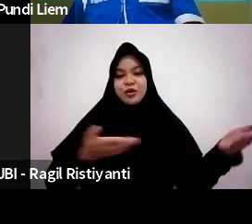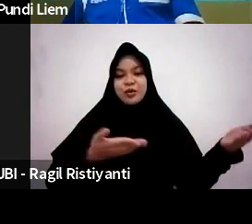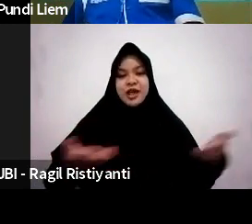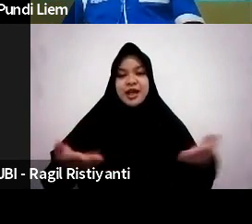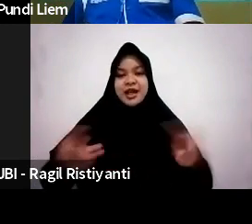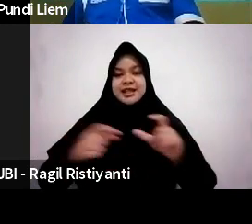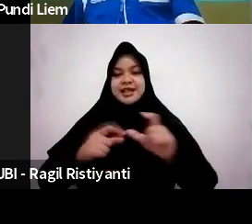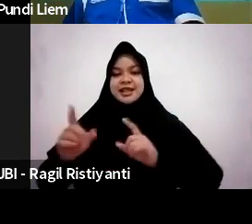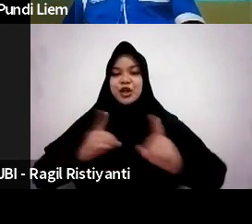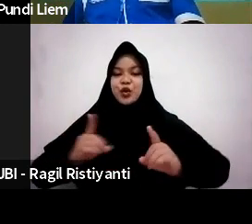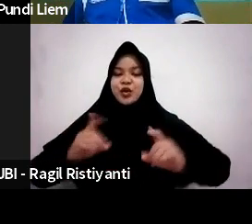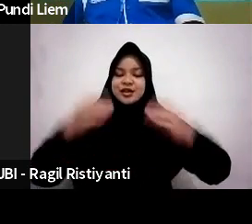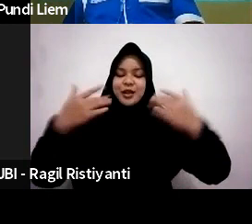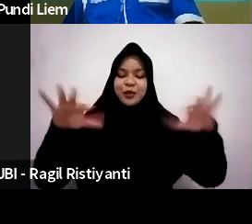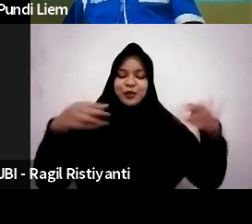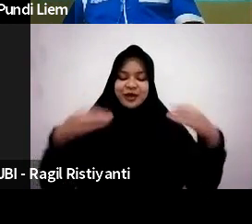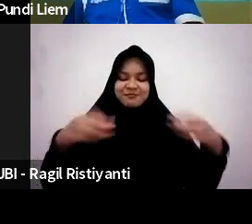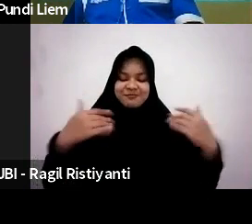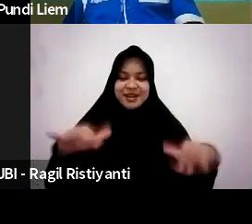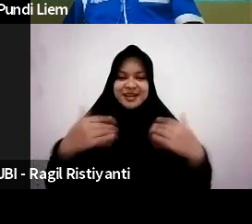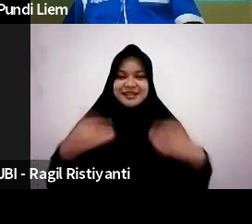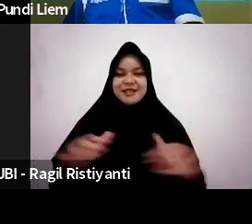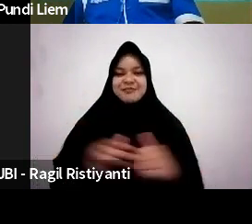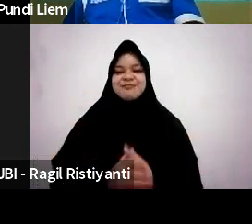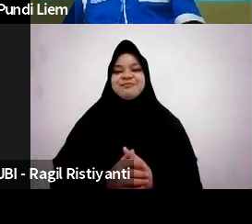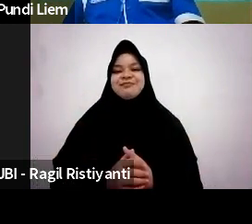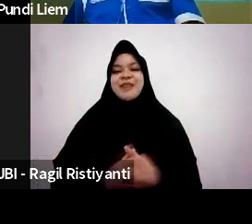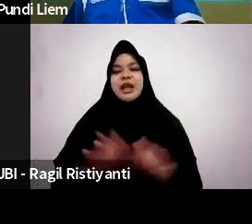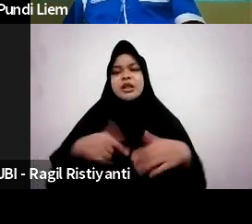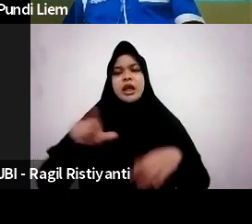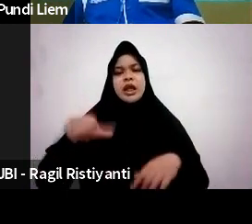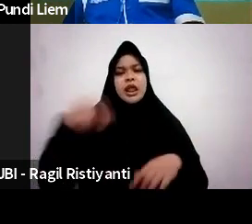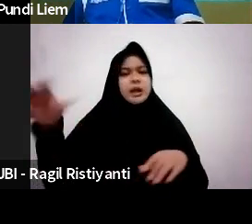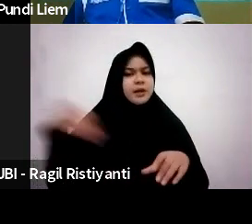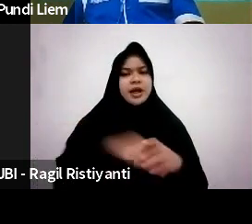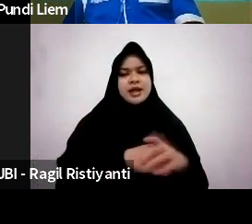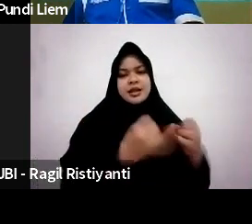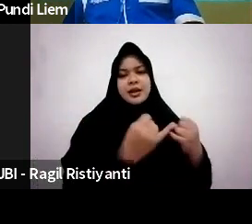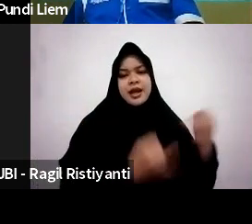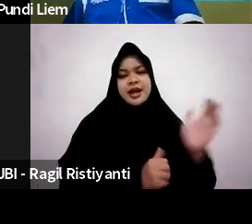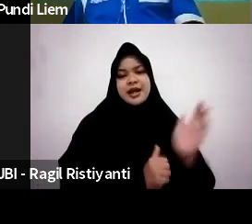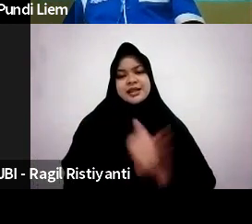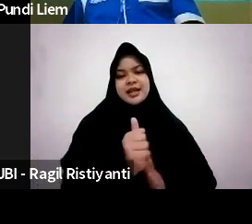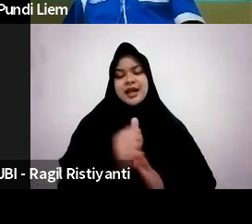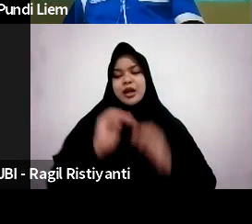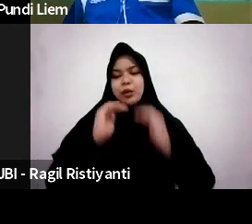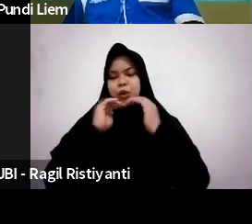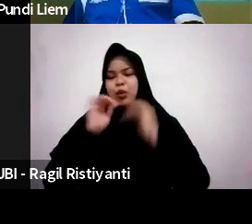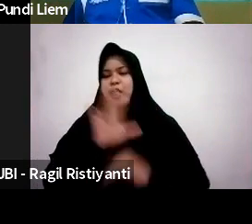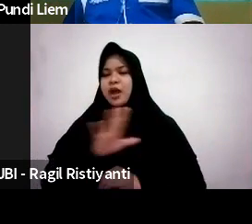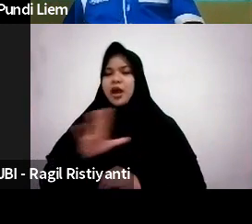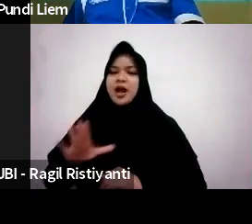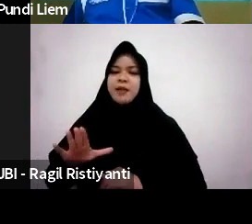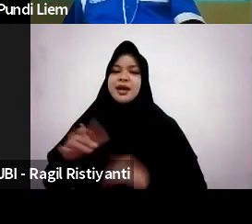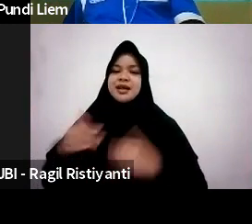diskusi kita dengan luar biasa ya kita sudah masuk pada penghujung acara tidak perlu berlama-lama pria